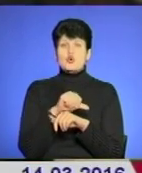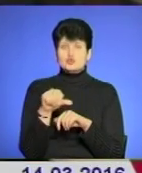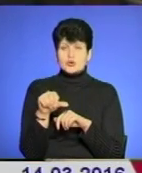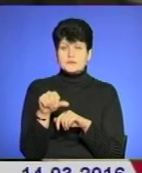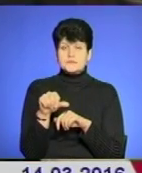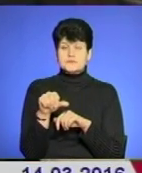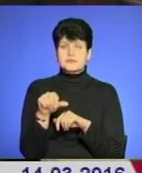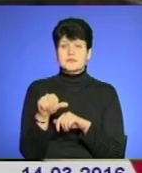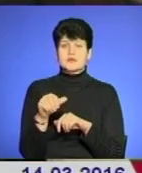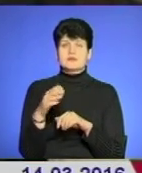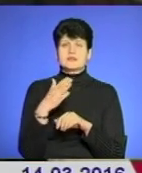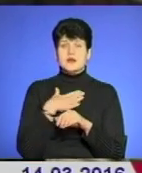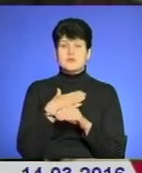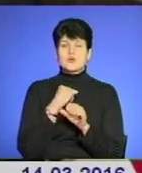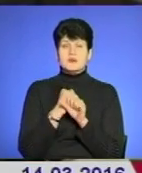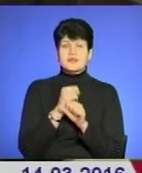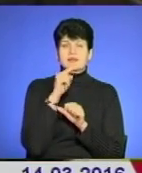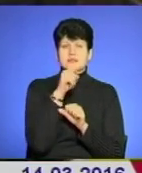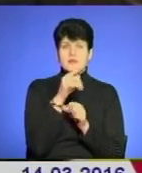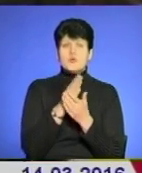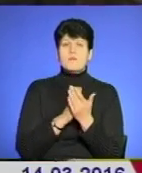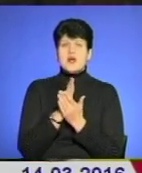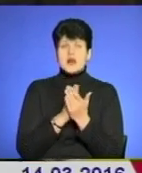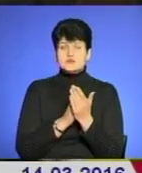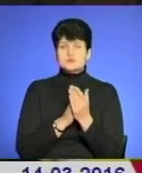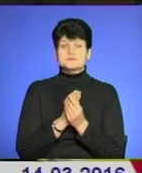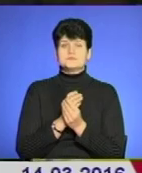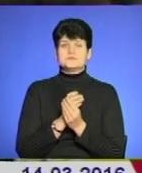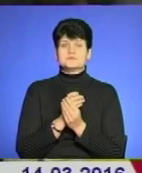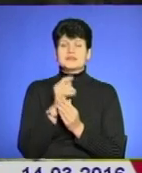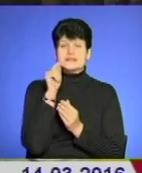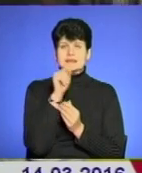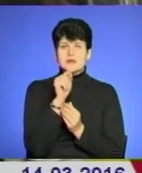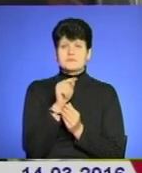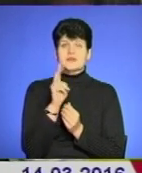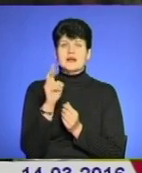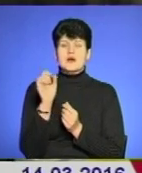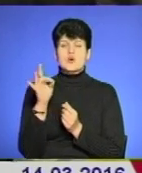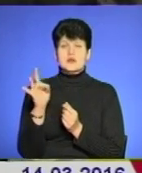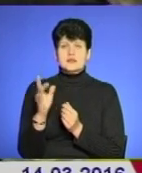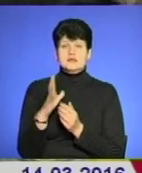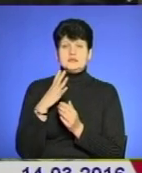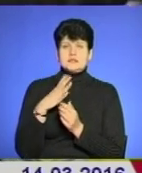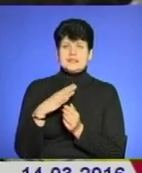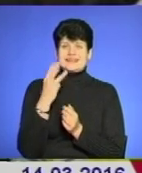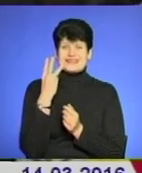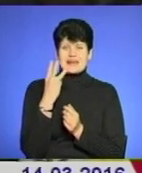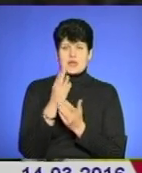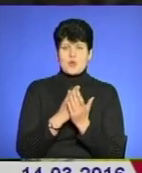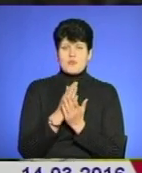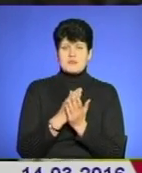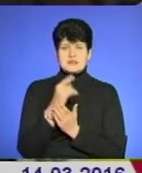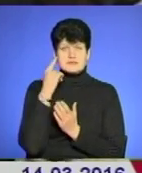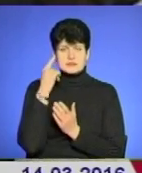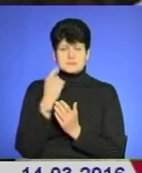на стволові клітини, нам там робили операції. Там Каролінка 3 операції піднесла, перенесла в